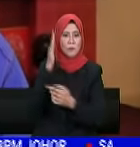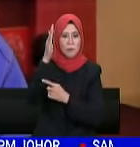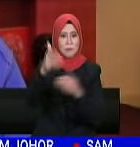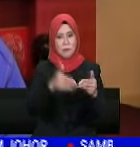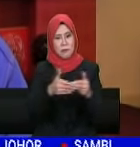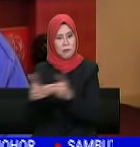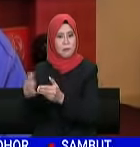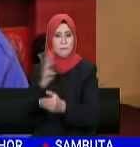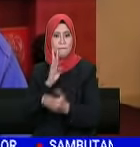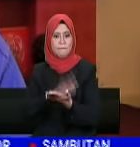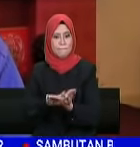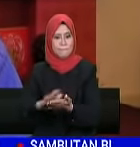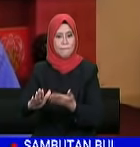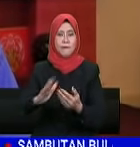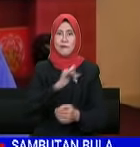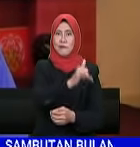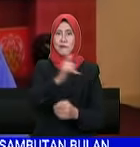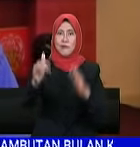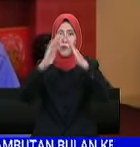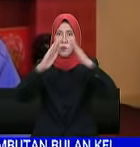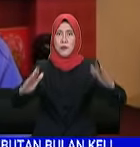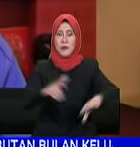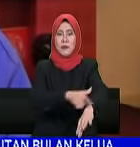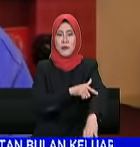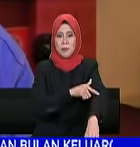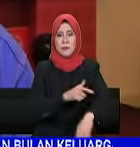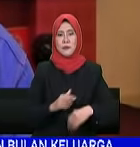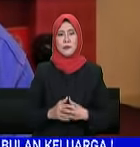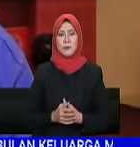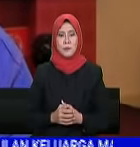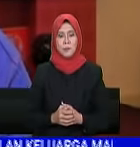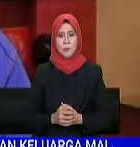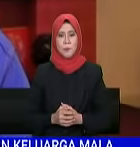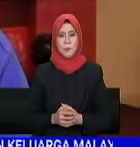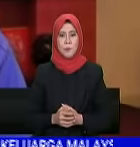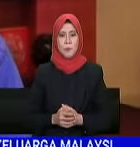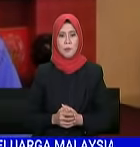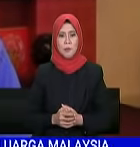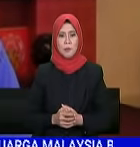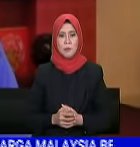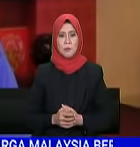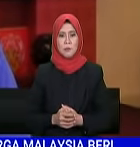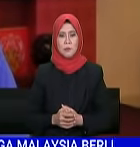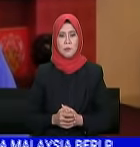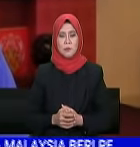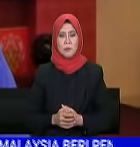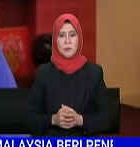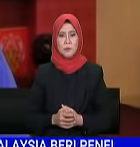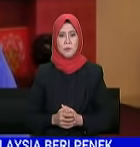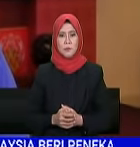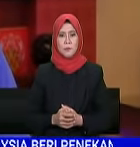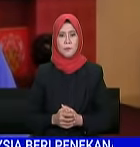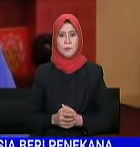itu ditau dari pengantang rakyatnya menyamai rakyat ke jalai kelukili jauh berubah hari